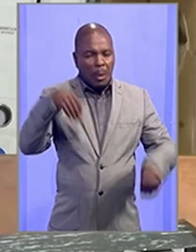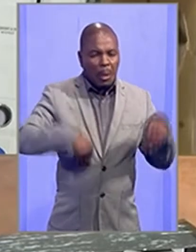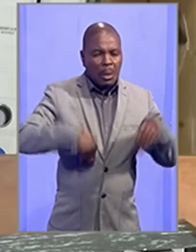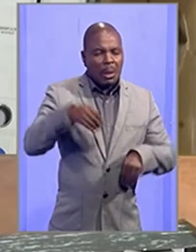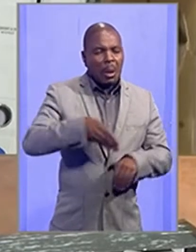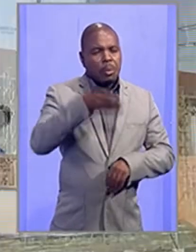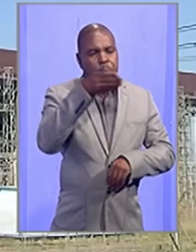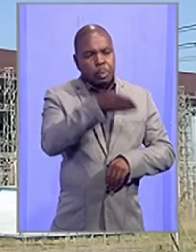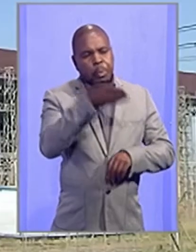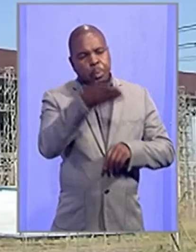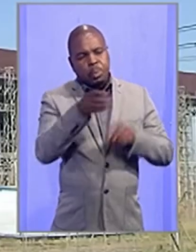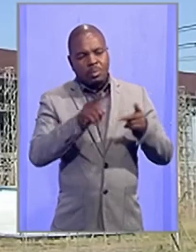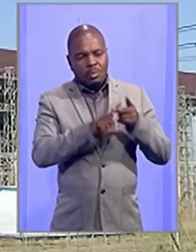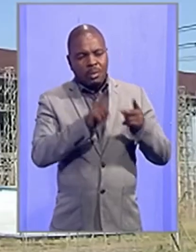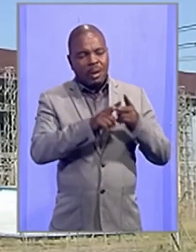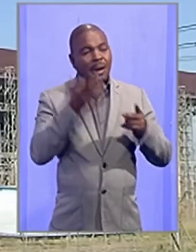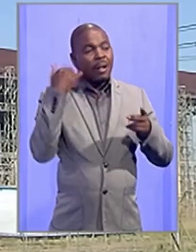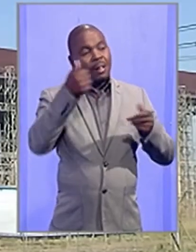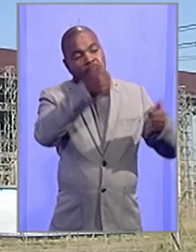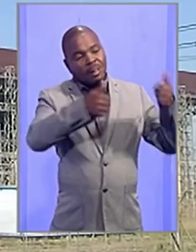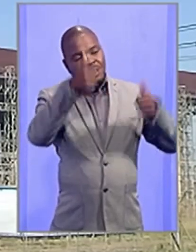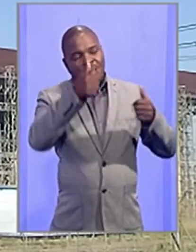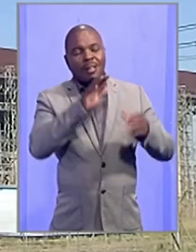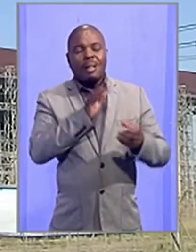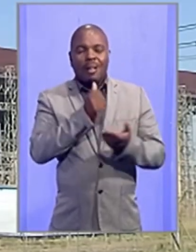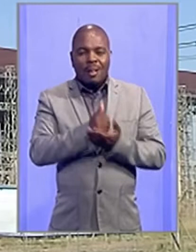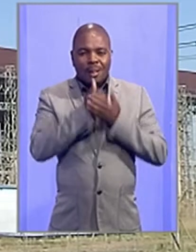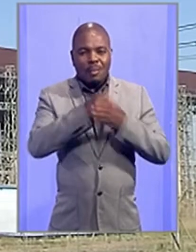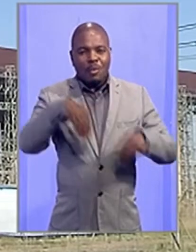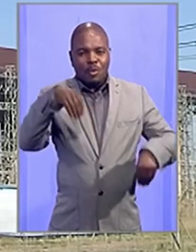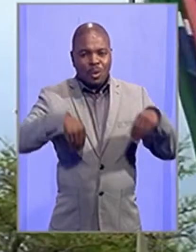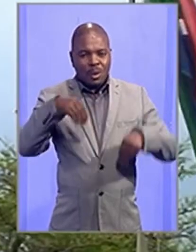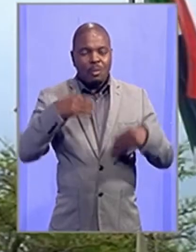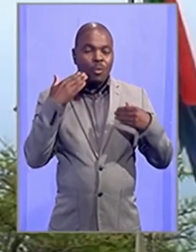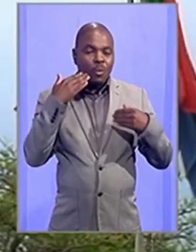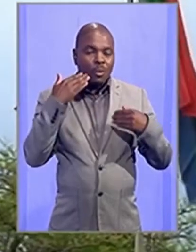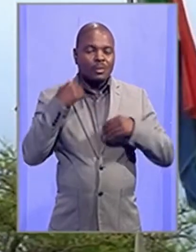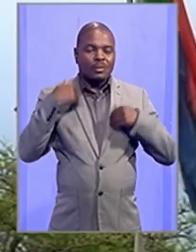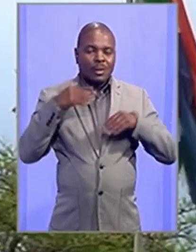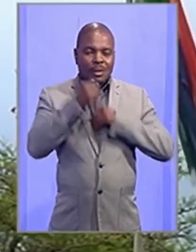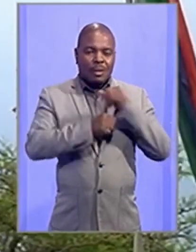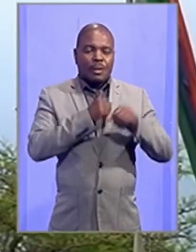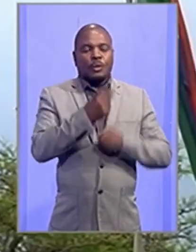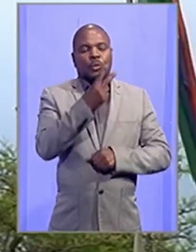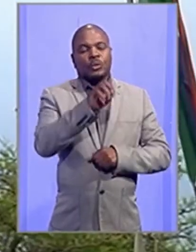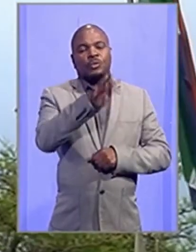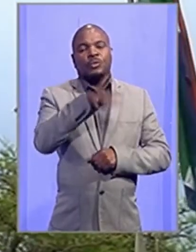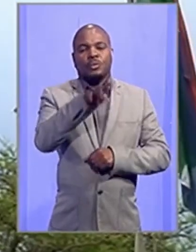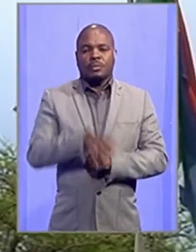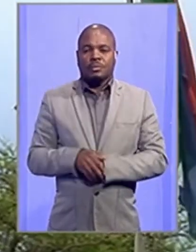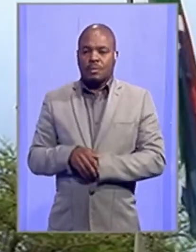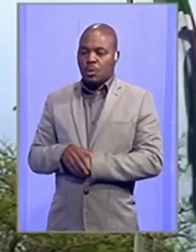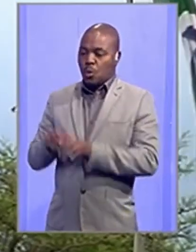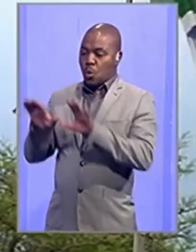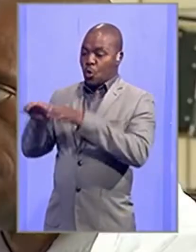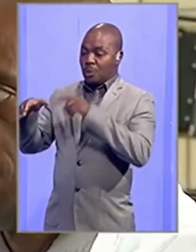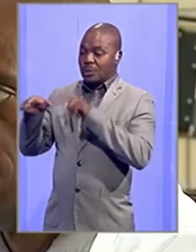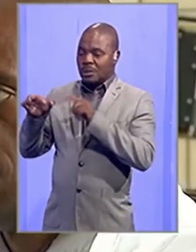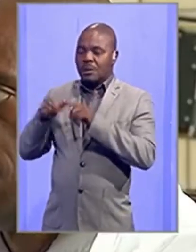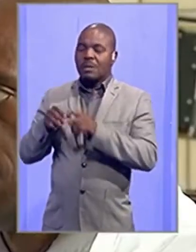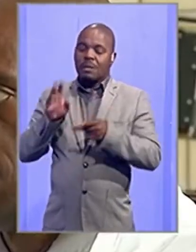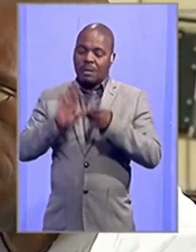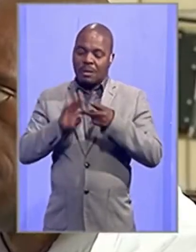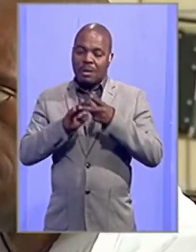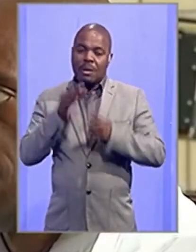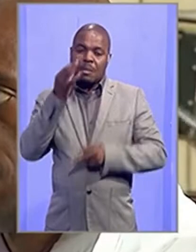kgothaleditšego ke bahlankedi bagolo ba bohlokwa go tloga ka 2014. Khomišene e tšwetše pele go bolela gore balaodi bagolo